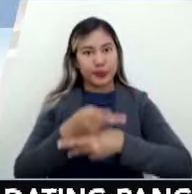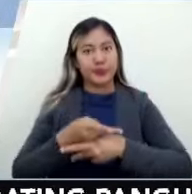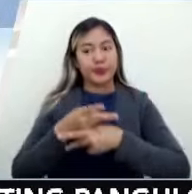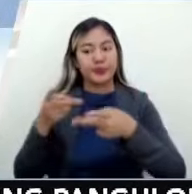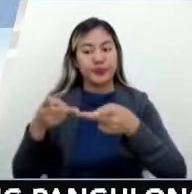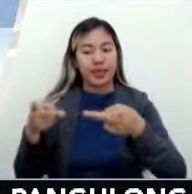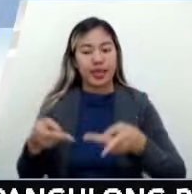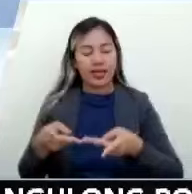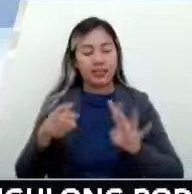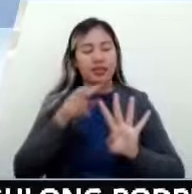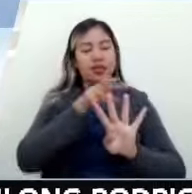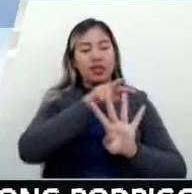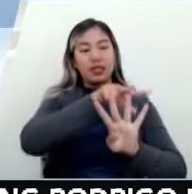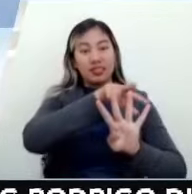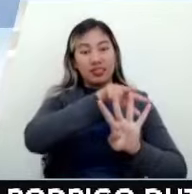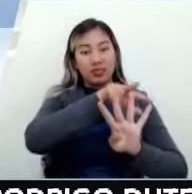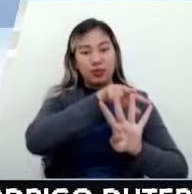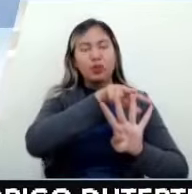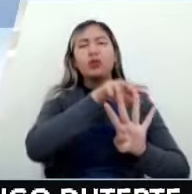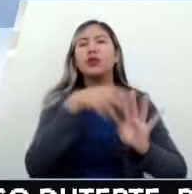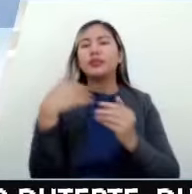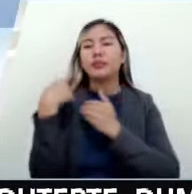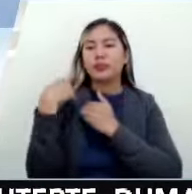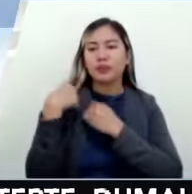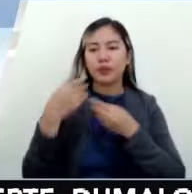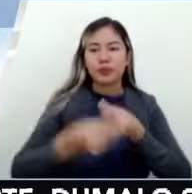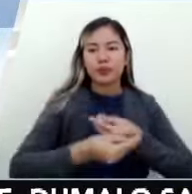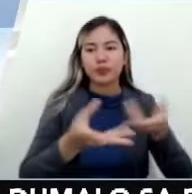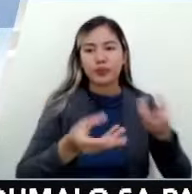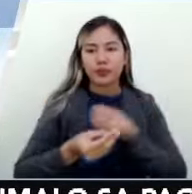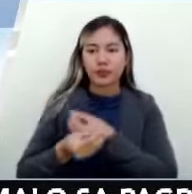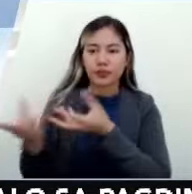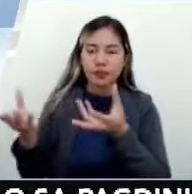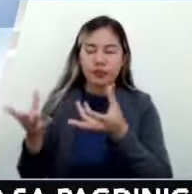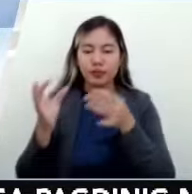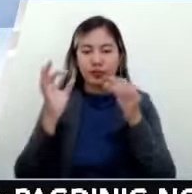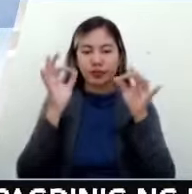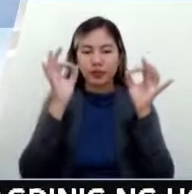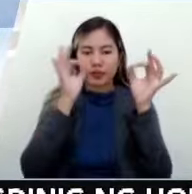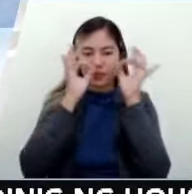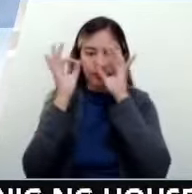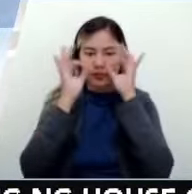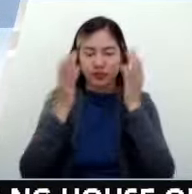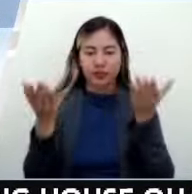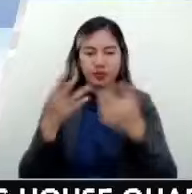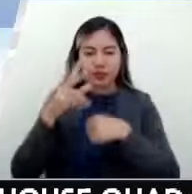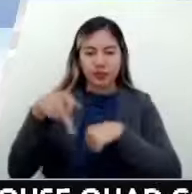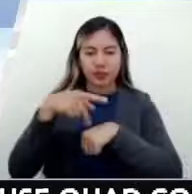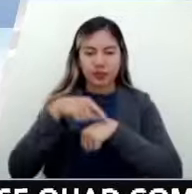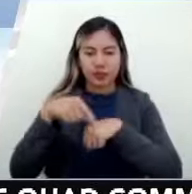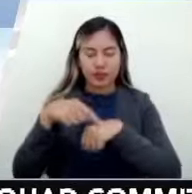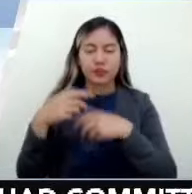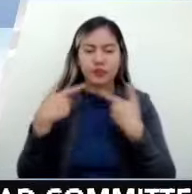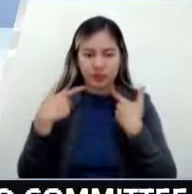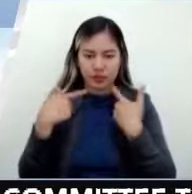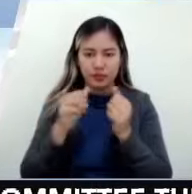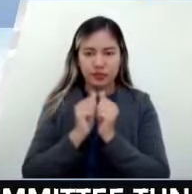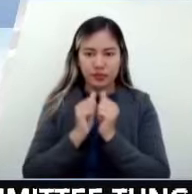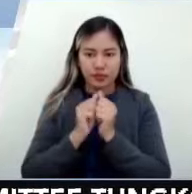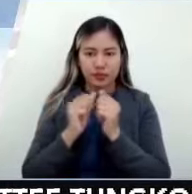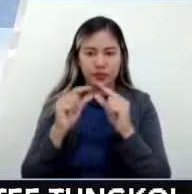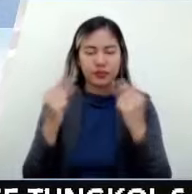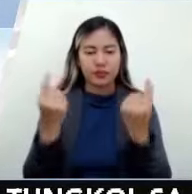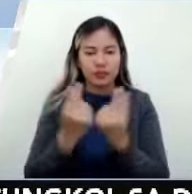na nagdi-distribute din ng illegal drugs dito sa area ng Paranaque. May mga kasamahan din umano ang grupo na kanilang pinagkukunan ng